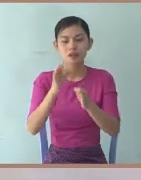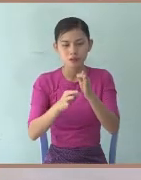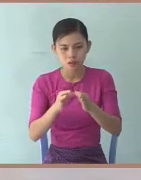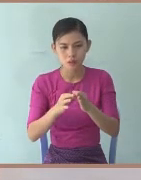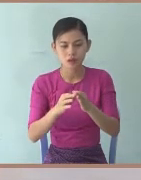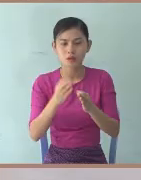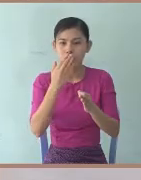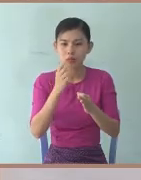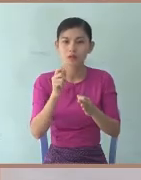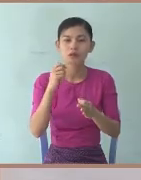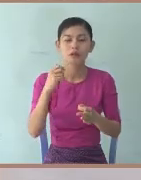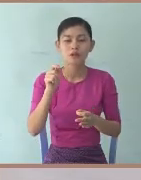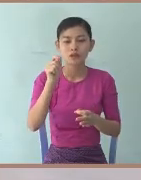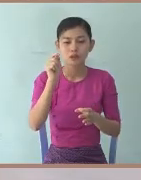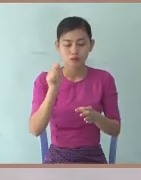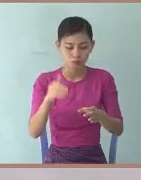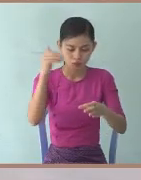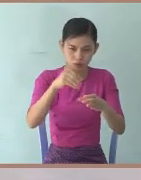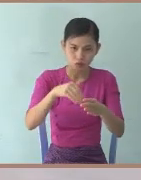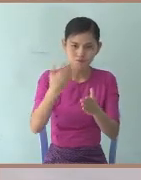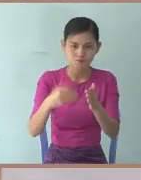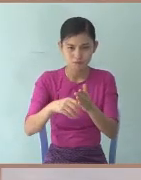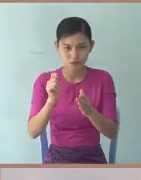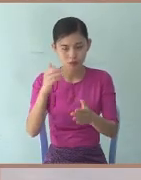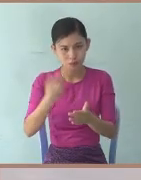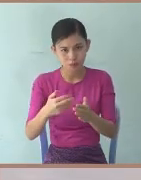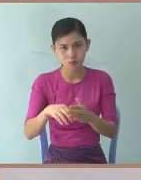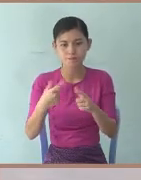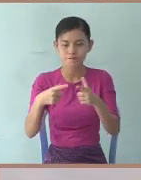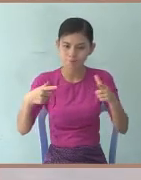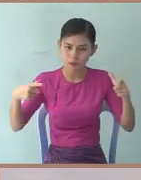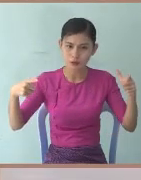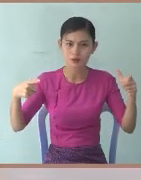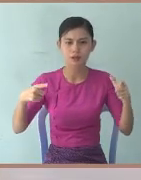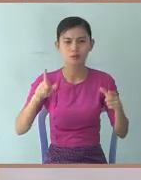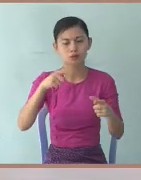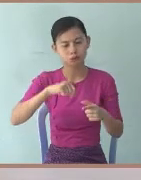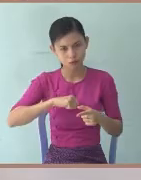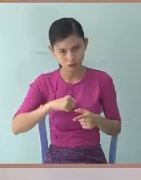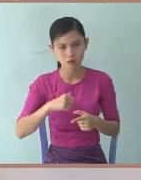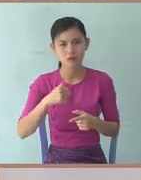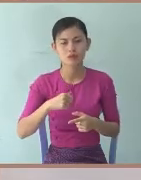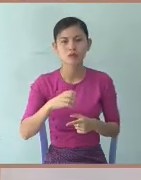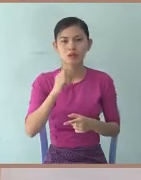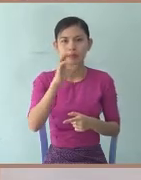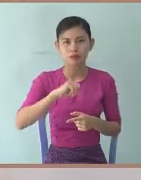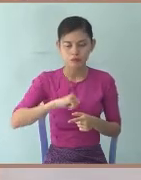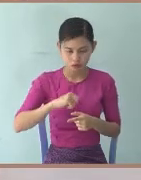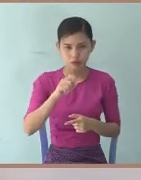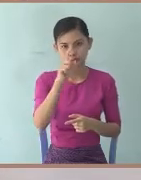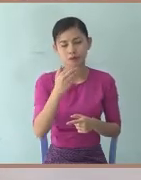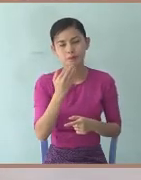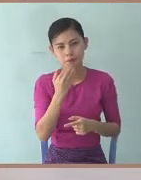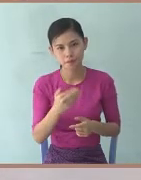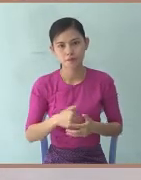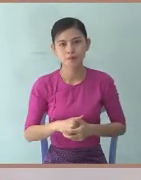တော်အနေနဲ့အများကြီးအလုပ်ကံရရှောက်ွေးရအစားအခွင့်လန်းအစားအများကြီးဖန်တီးခိုင်းစီရှင်တယ်အဲ့ဒါတော့ကျွန်တော်ရဲ့လူငယ်တယောက်အနေနဲ့လောက်ခို